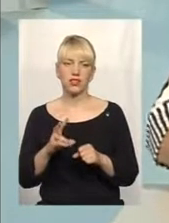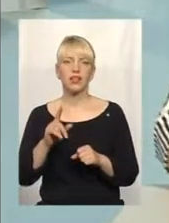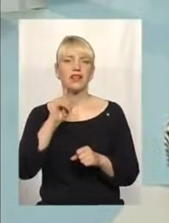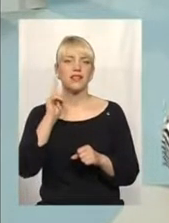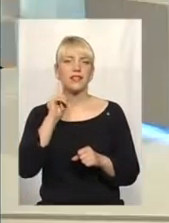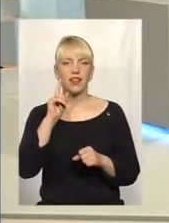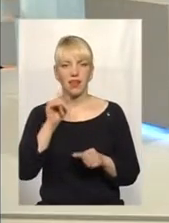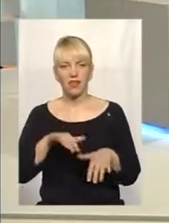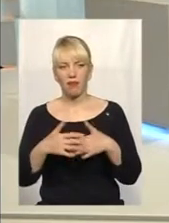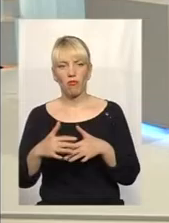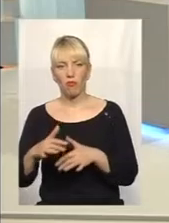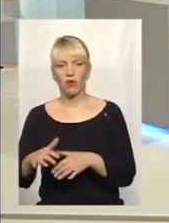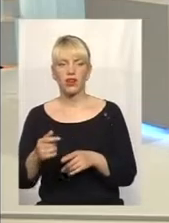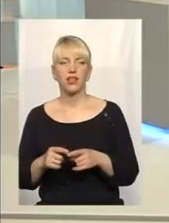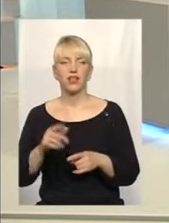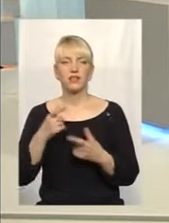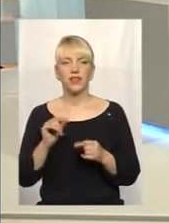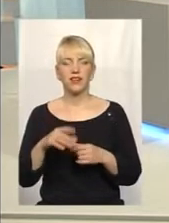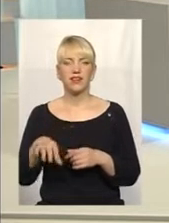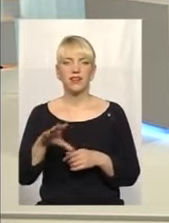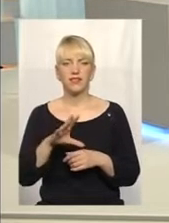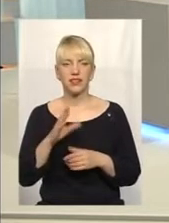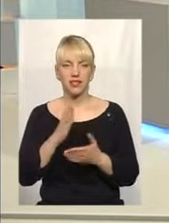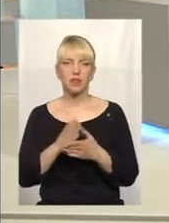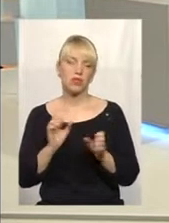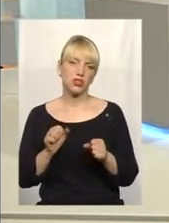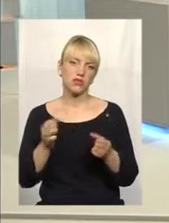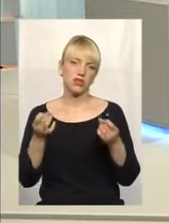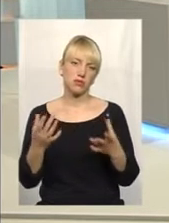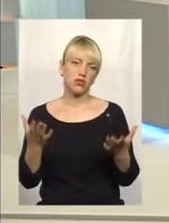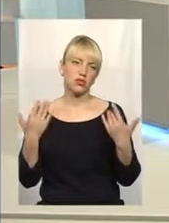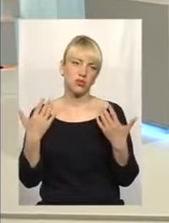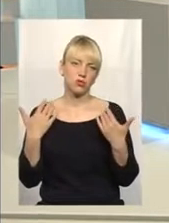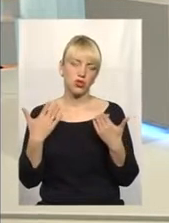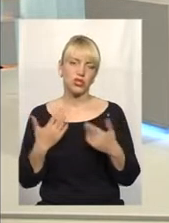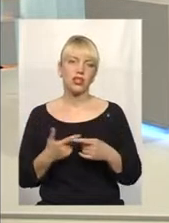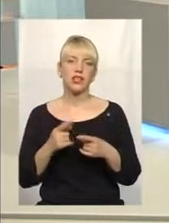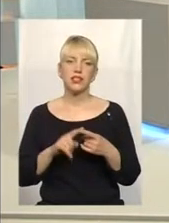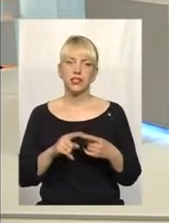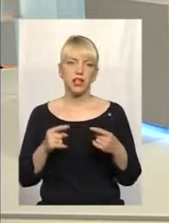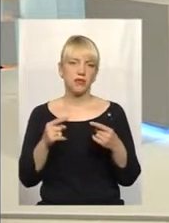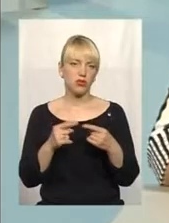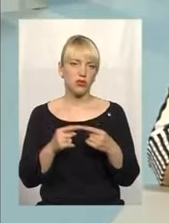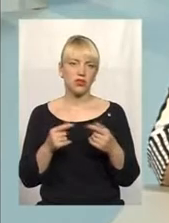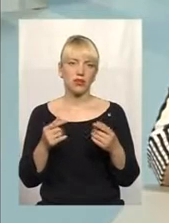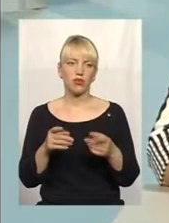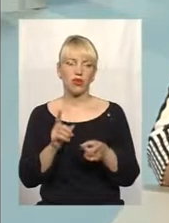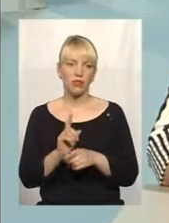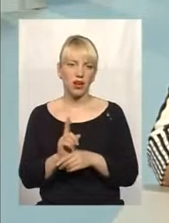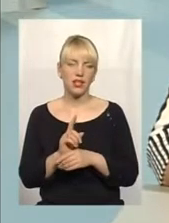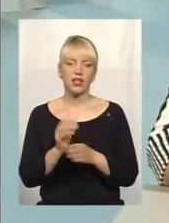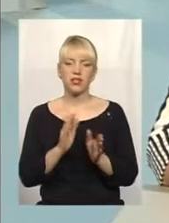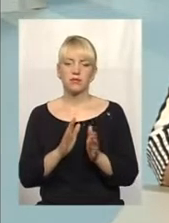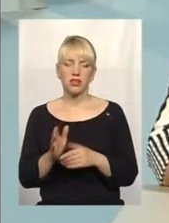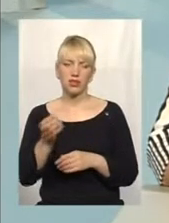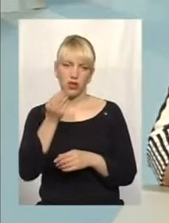Да, на зелене море, як ми називаємо, де є всі, можливість просто відпочити. Це абсолютно нормальне, хороше, збалансоване харчування.